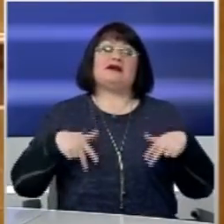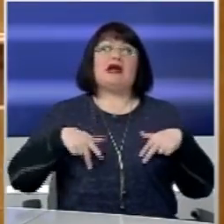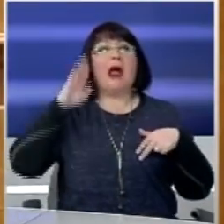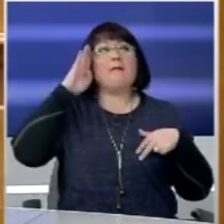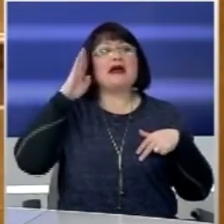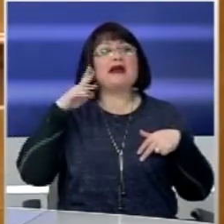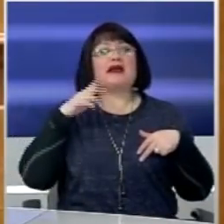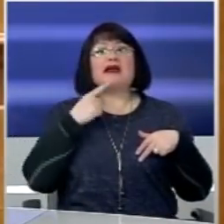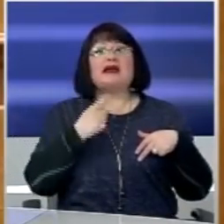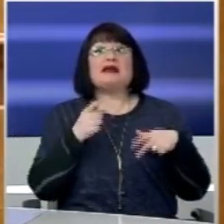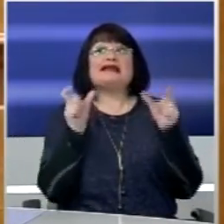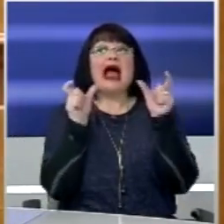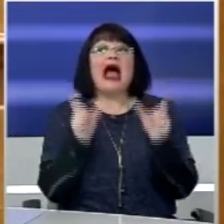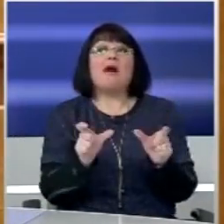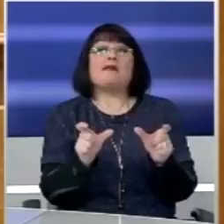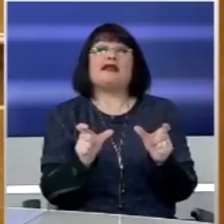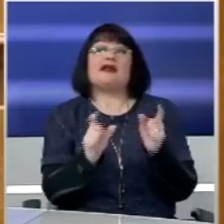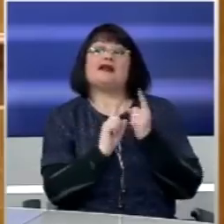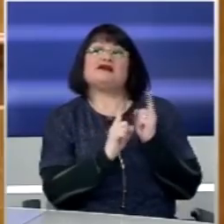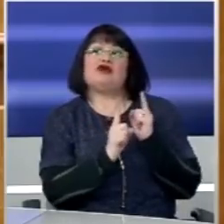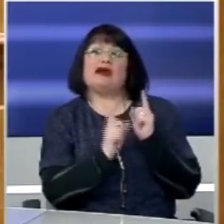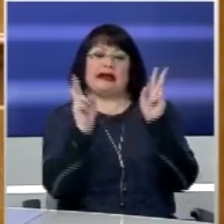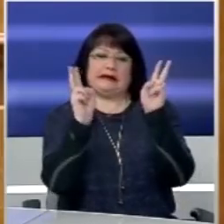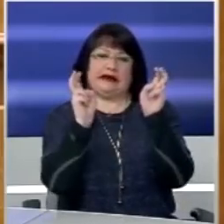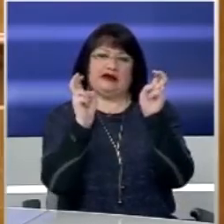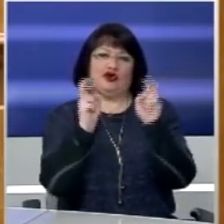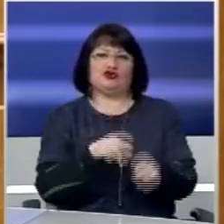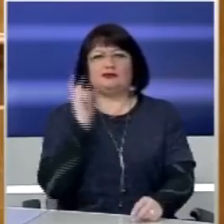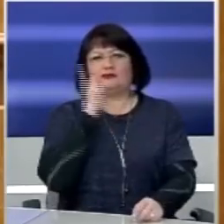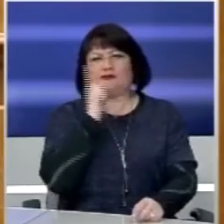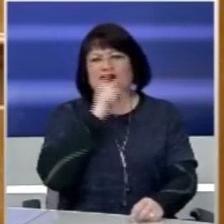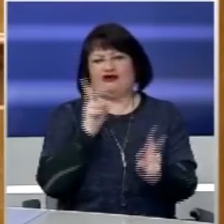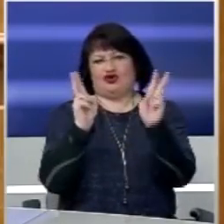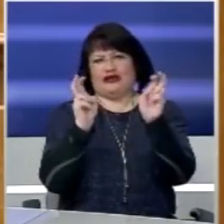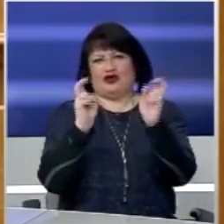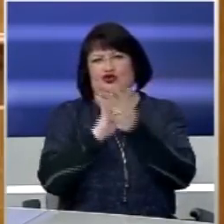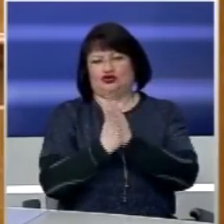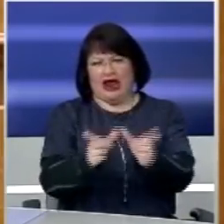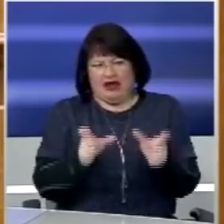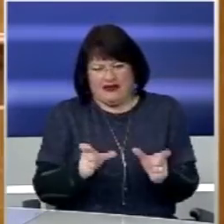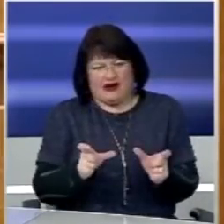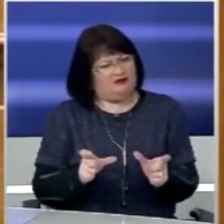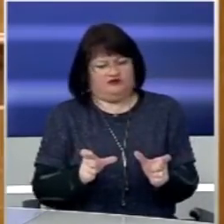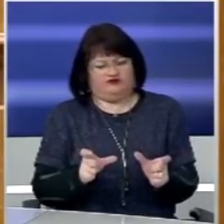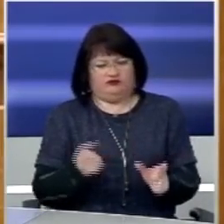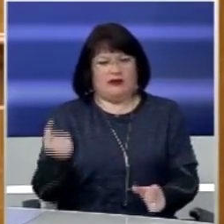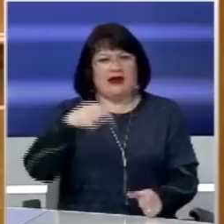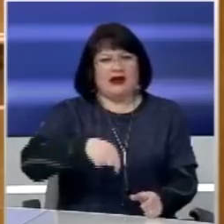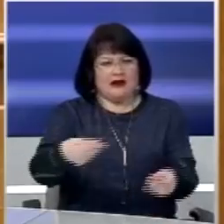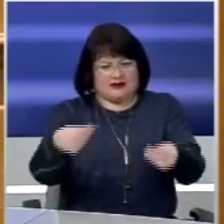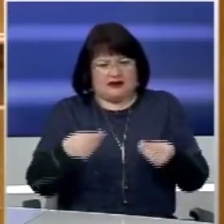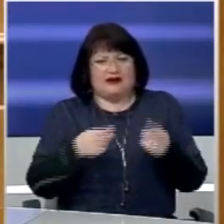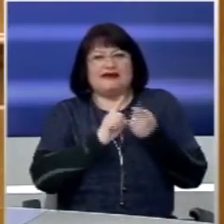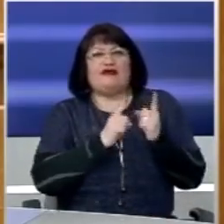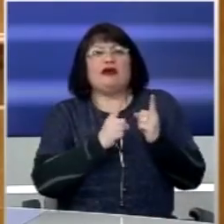Ηνωμένων Πολιτειών αμυντική. Τίποτα πιο ψεύτικο από αυτό τον τίτλο. Ουσιαστικά έρχεστε εδώ για